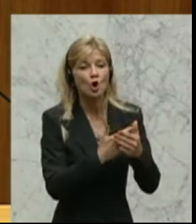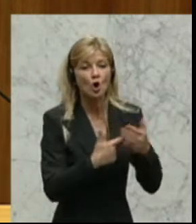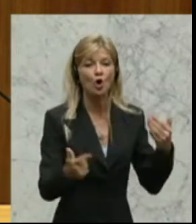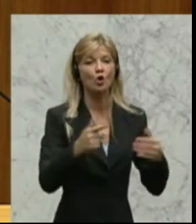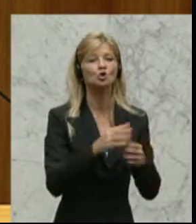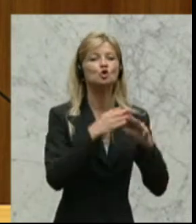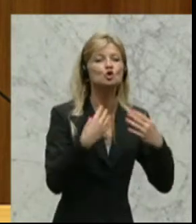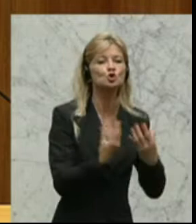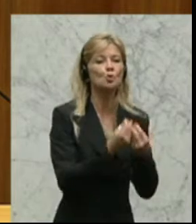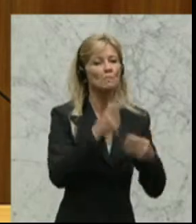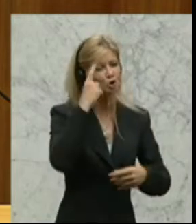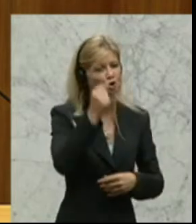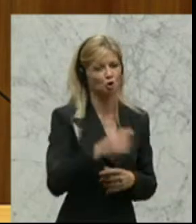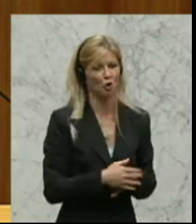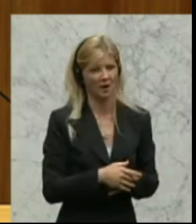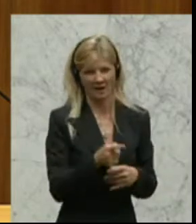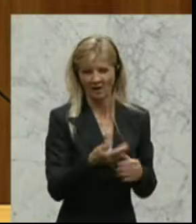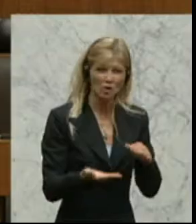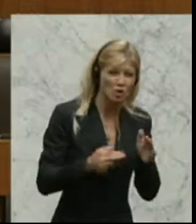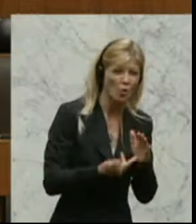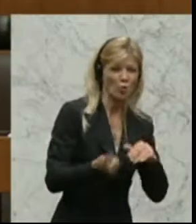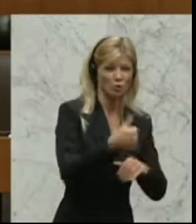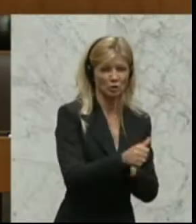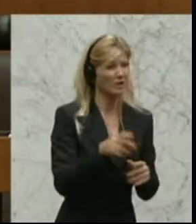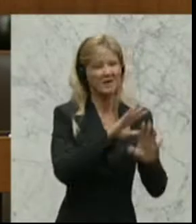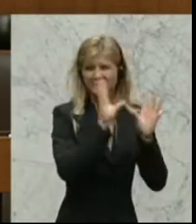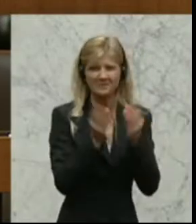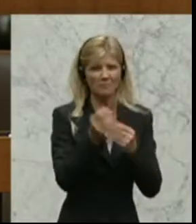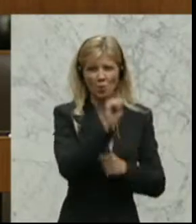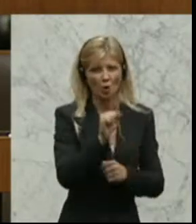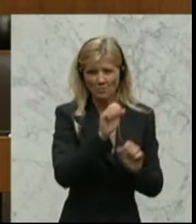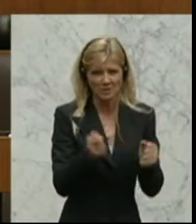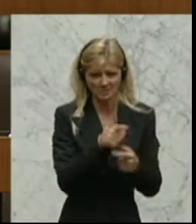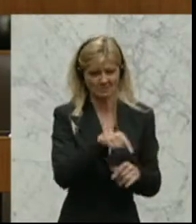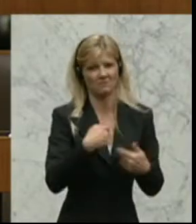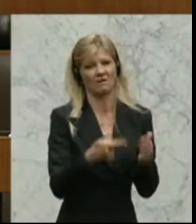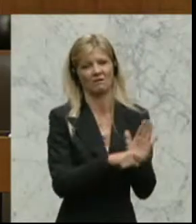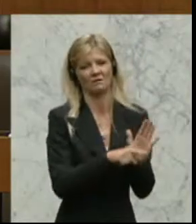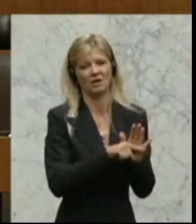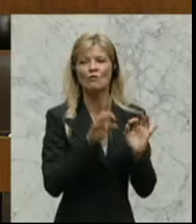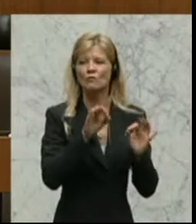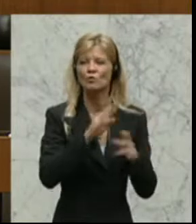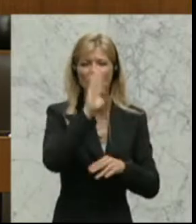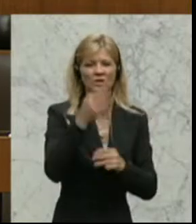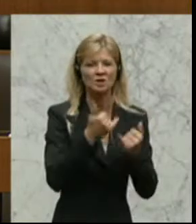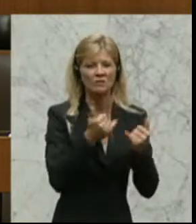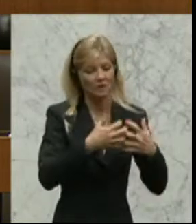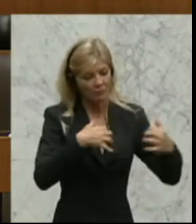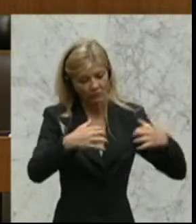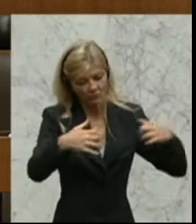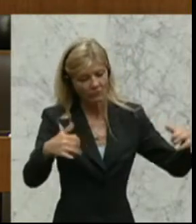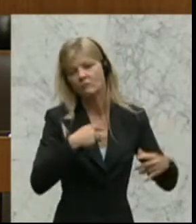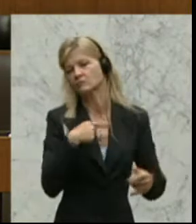echte Standortnachteile, die wirklich bei der sogenannten Entfesselung der Wirtschaft wirklich einen Hemmschuh darstellen. Und das Dritte, ich meine, wenn wir über